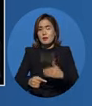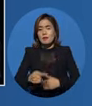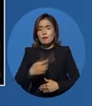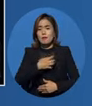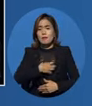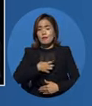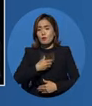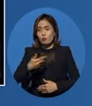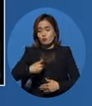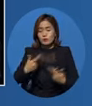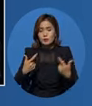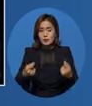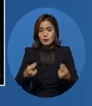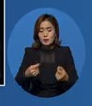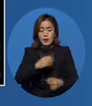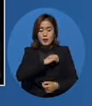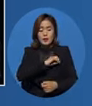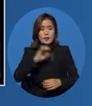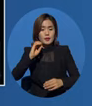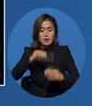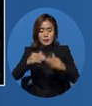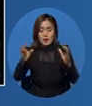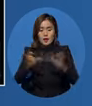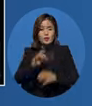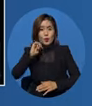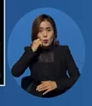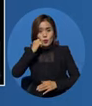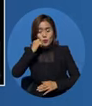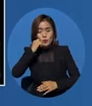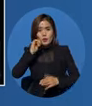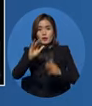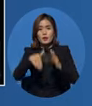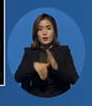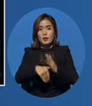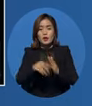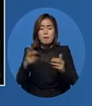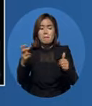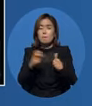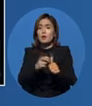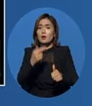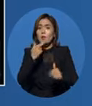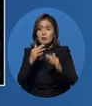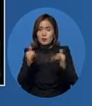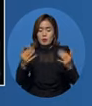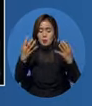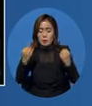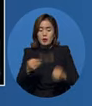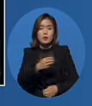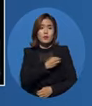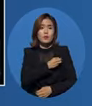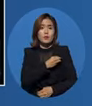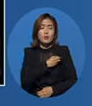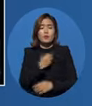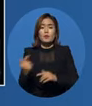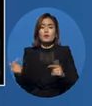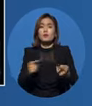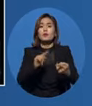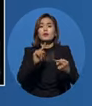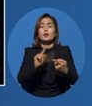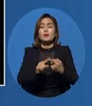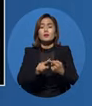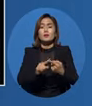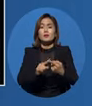생각합니다 당의 어려울 때도 배신하지 않고 깃발을 들고 서 있던 수많은 당원 들에 대해서